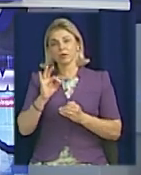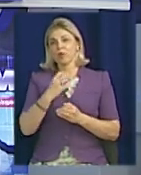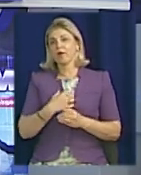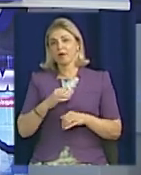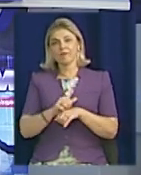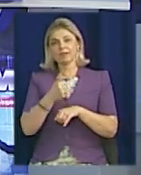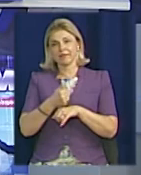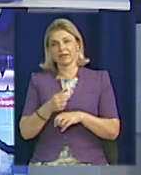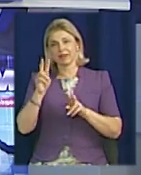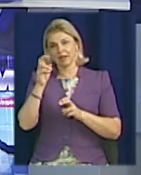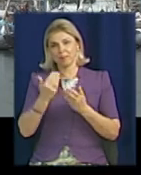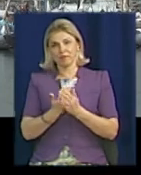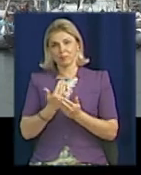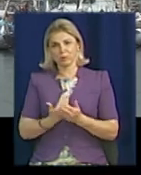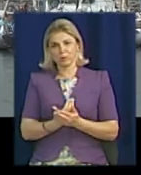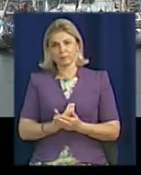теми випуску.